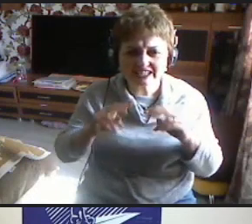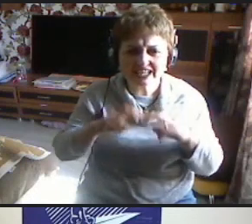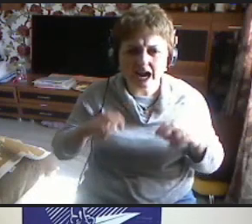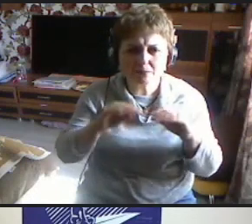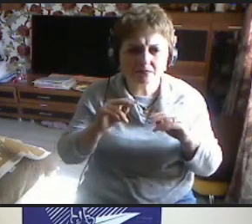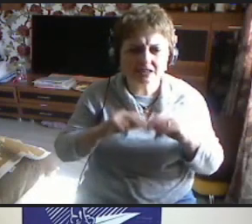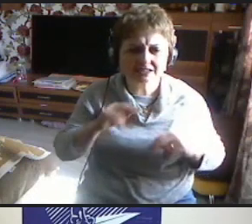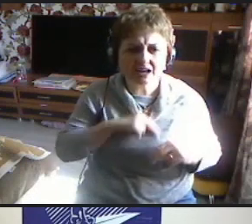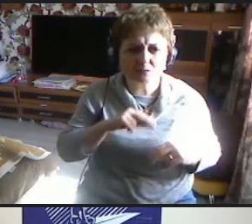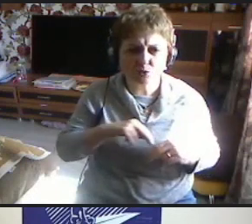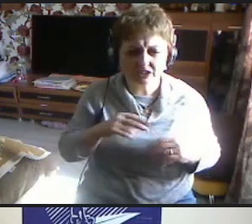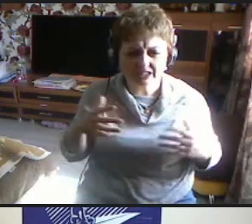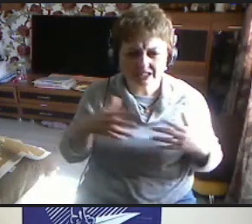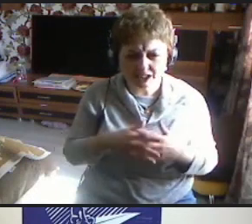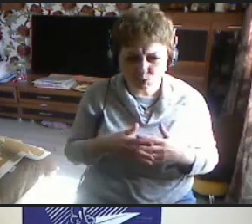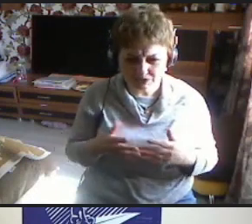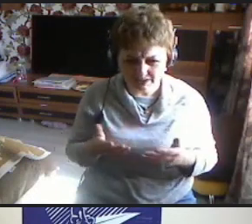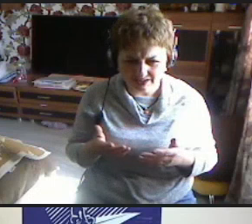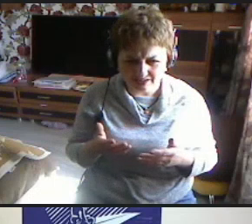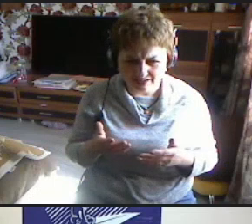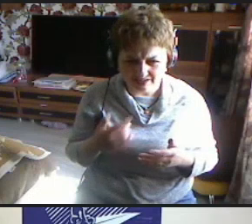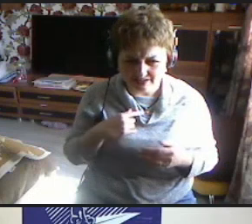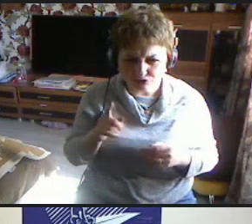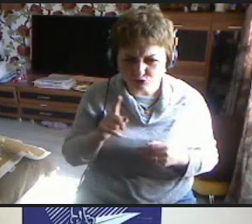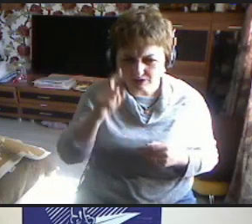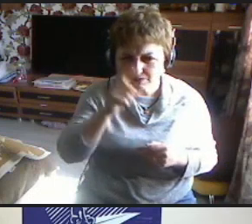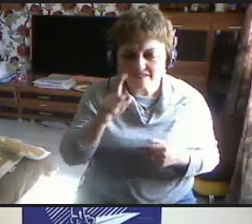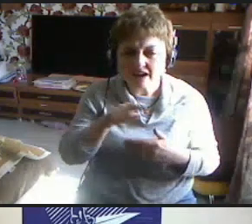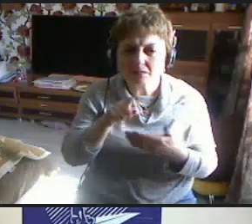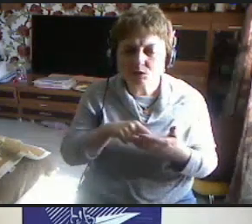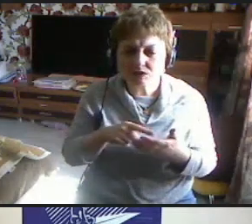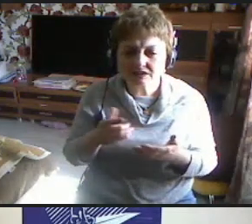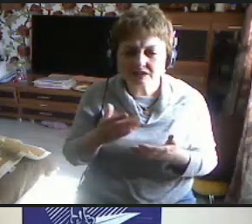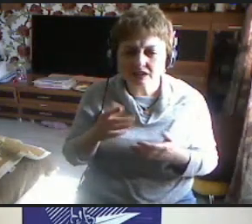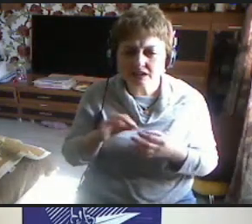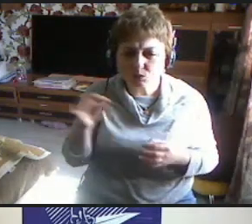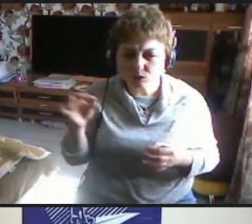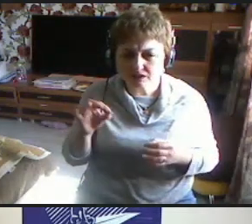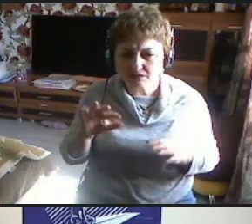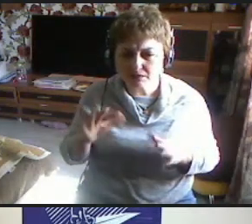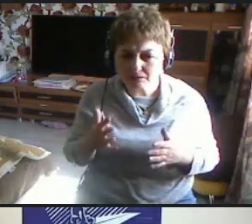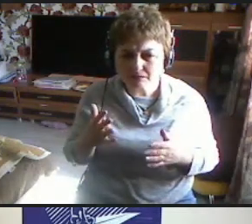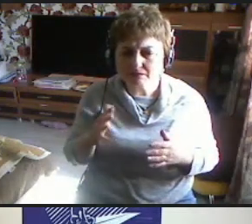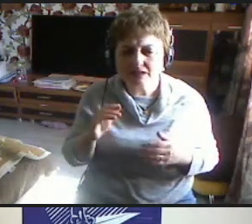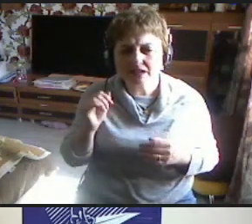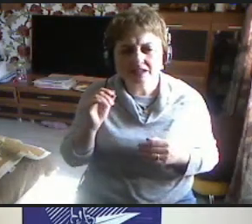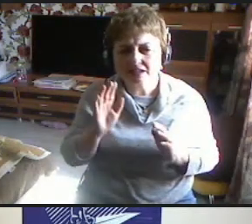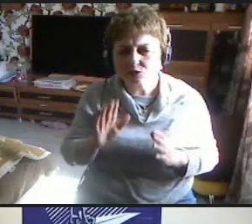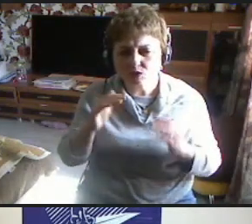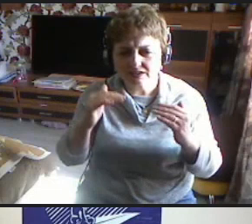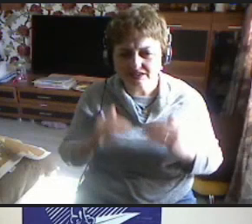что? Да, я тоже что-то. Важный вопрос, связан с такой очень тонкий момент. Возможно не только снижение уровня преподавания,